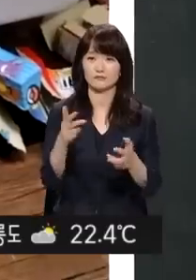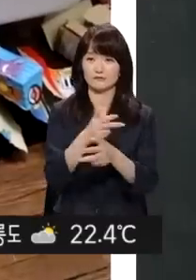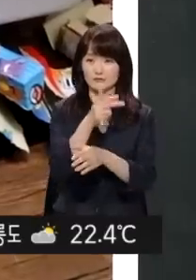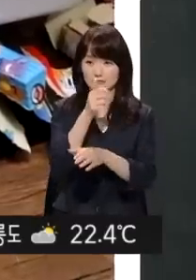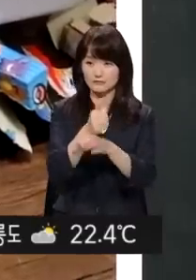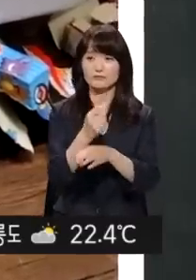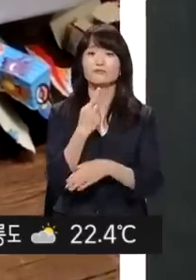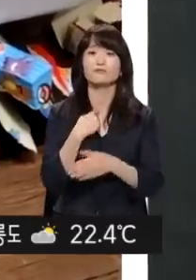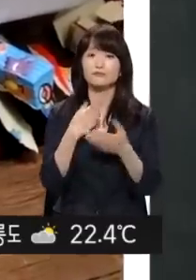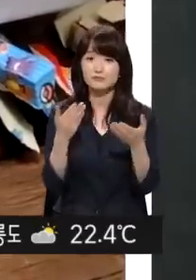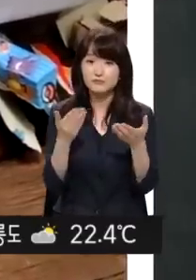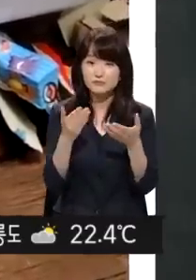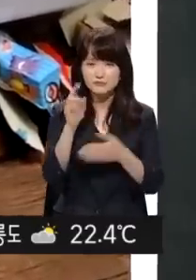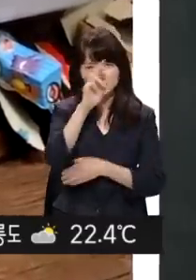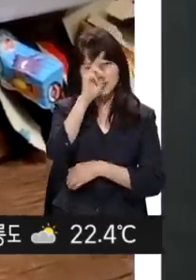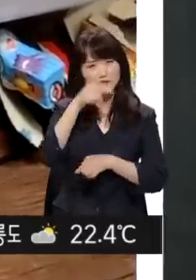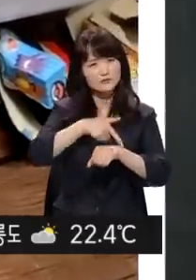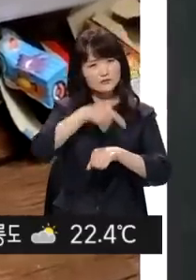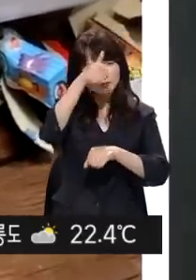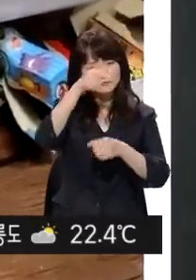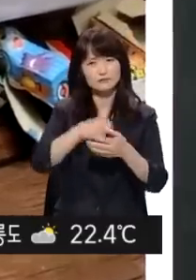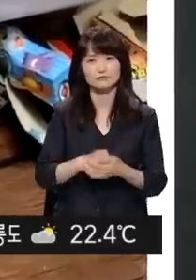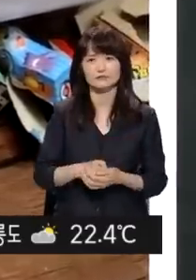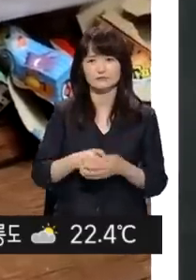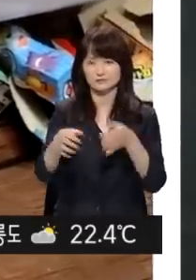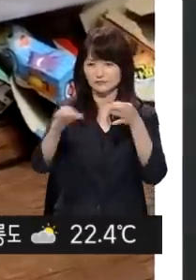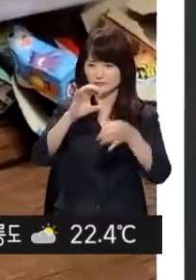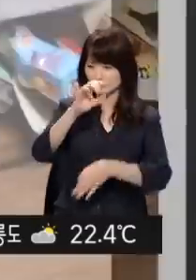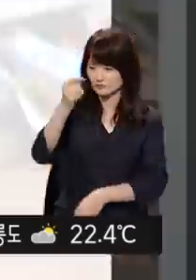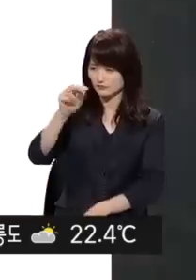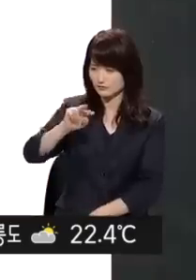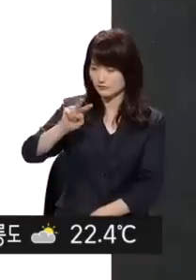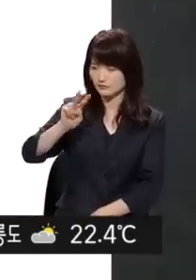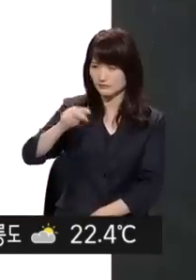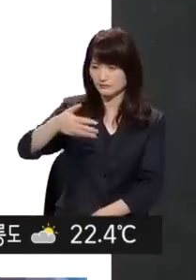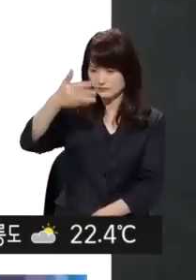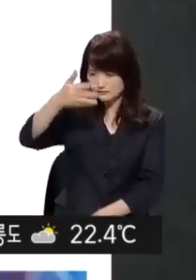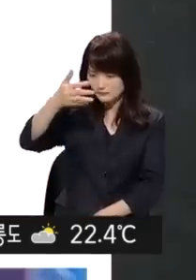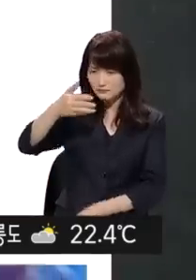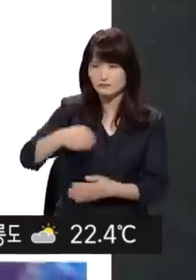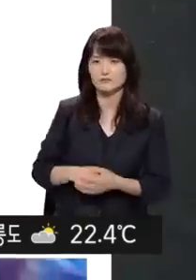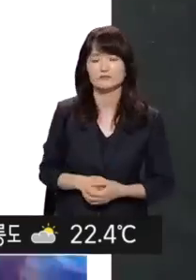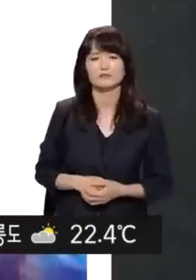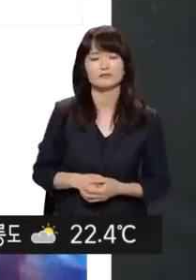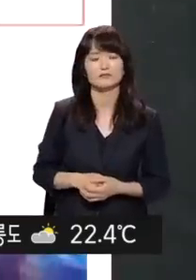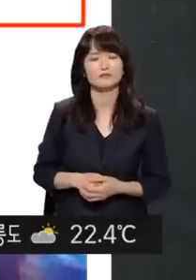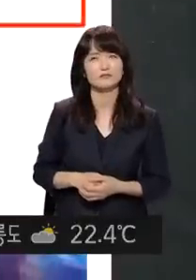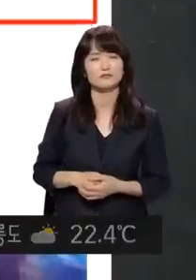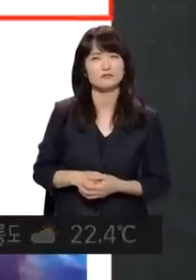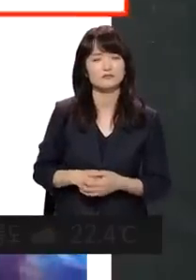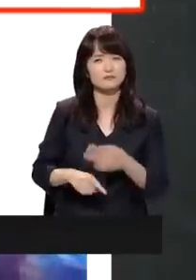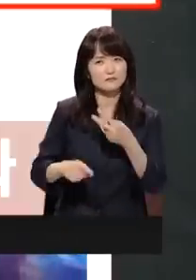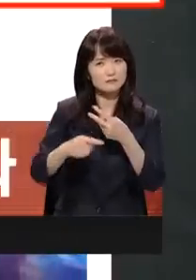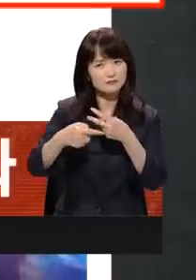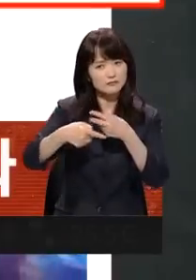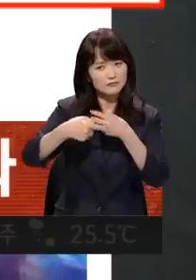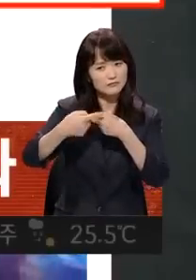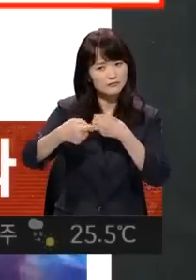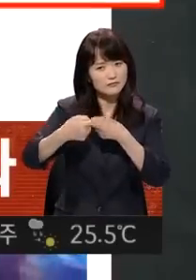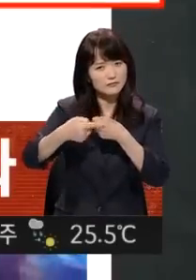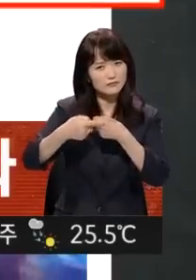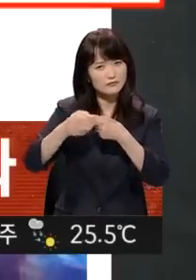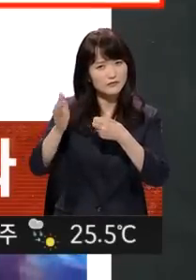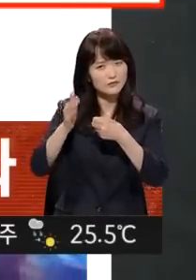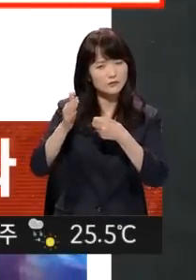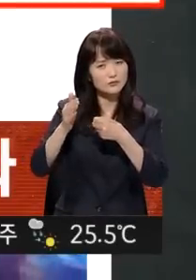일이 있다고 하는데 오후 6시쯤에 매장 cctv를 보니까 미취학아동 커봤자 초등학교 1학년 정도 돼 보이는 어린 남자아이